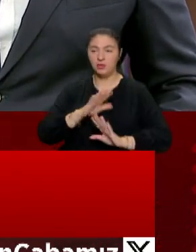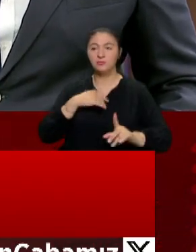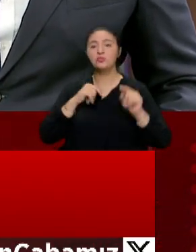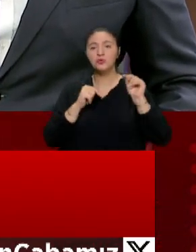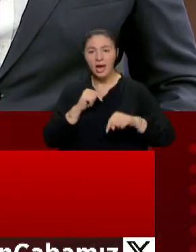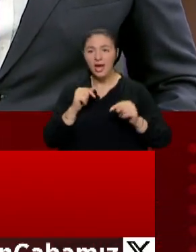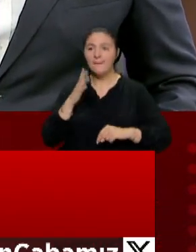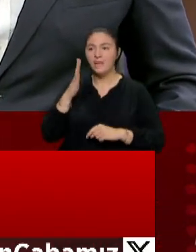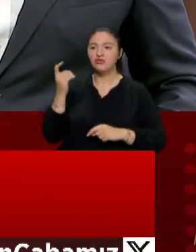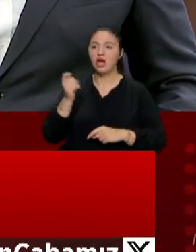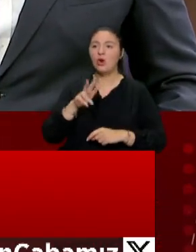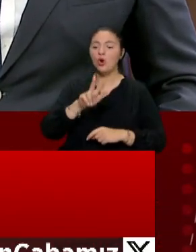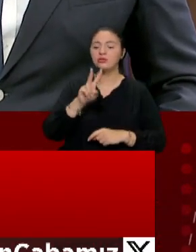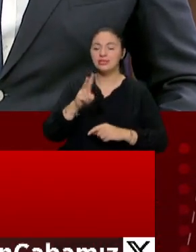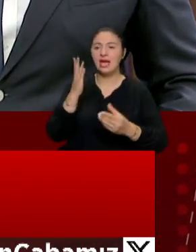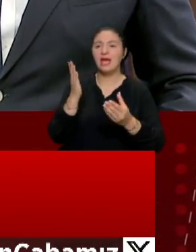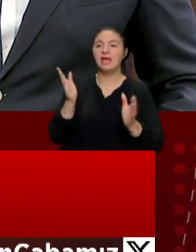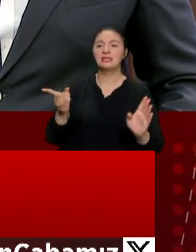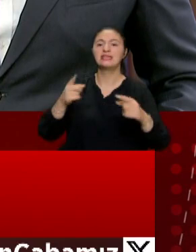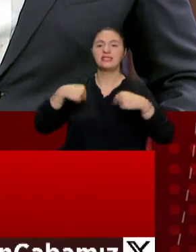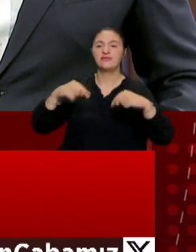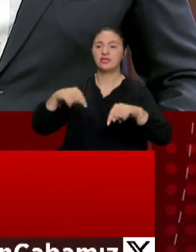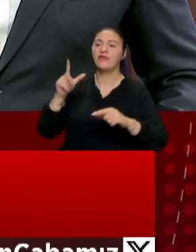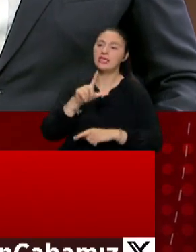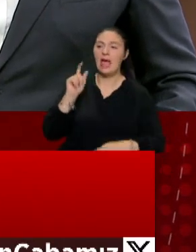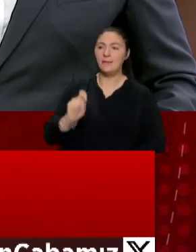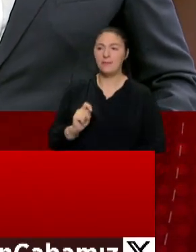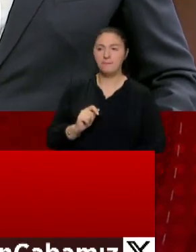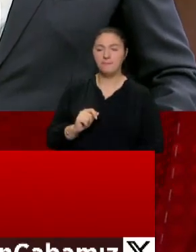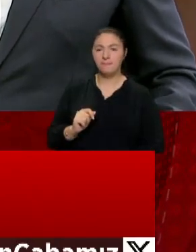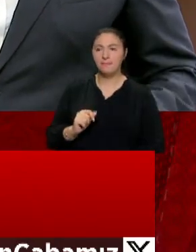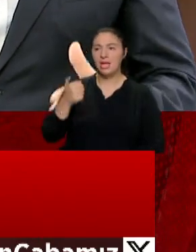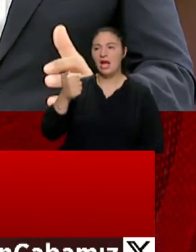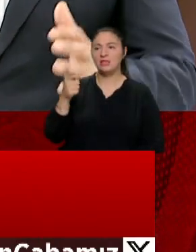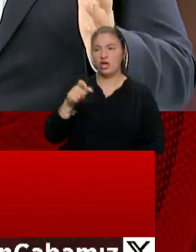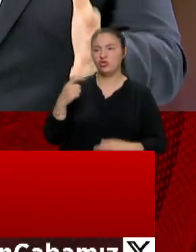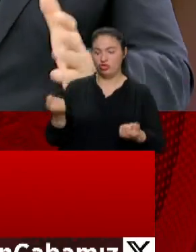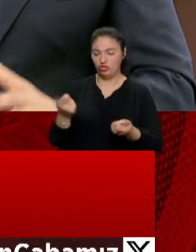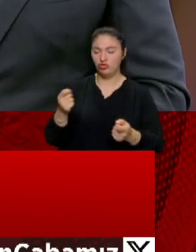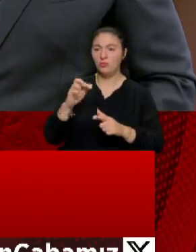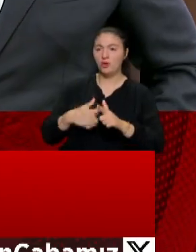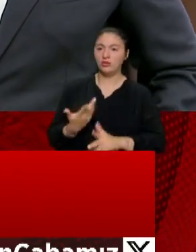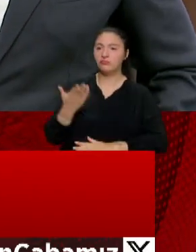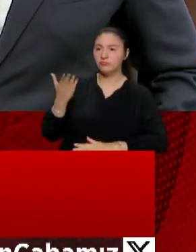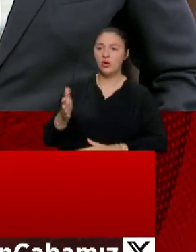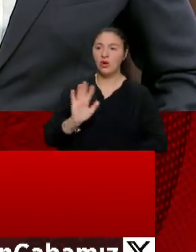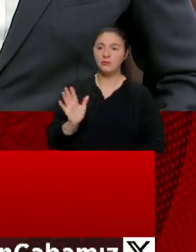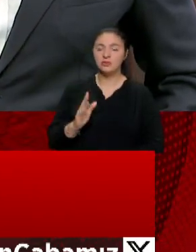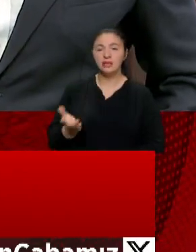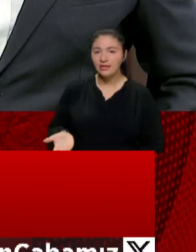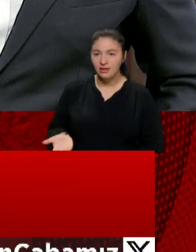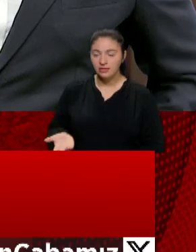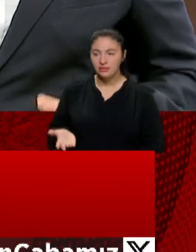dedi ki biz buraya 5 tane 32 derslikli lise yapalım 6 ay çalıştık projeye götürdük dediler ki olmaz